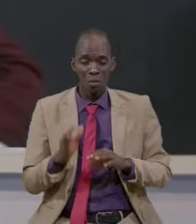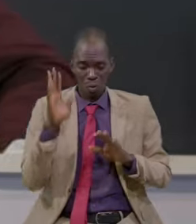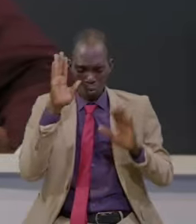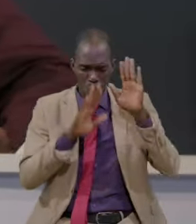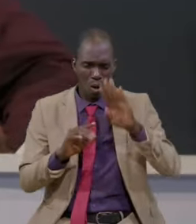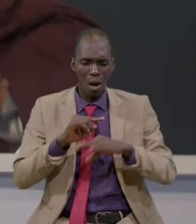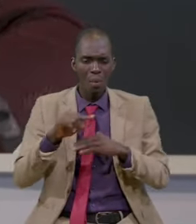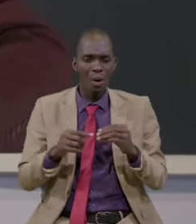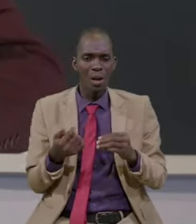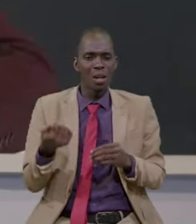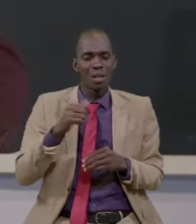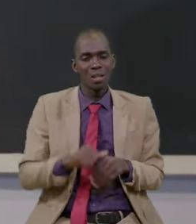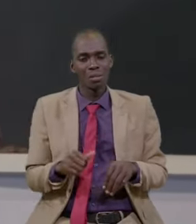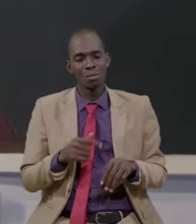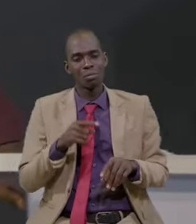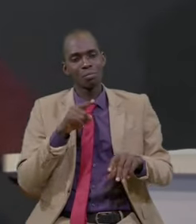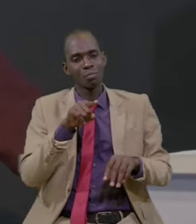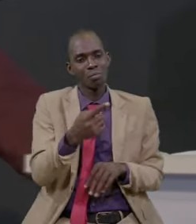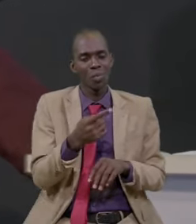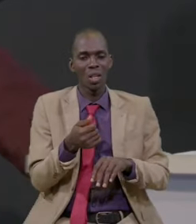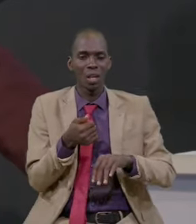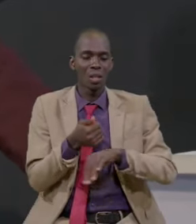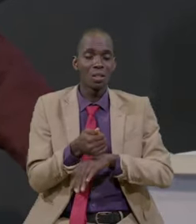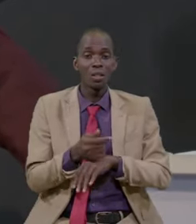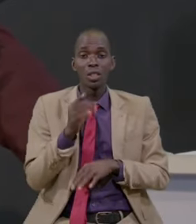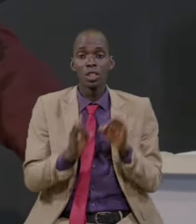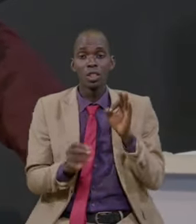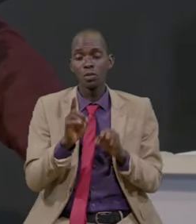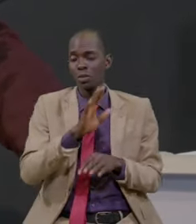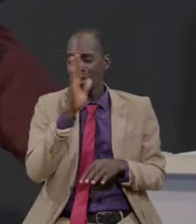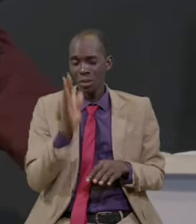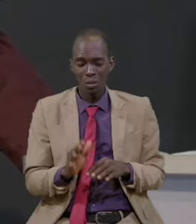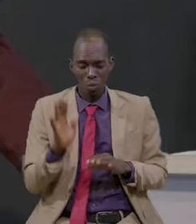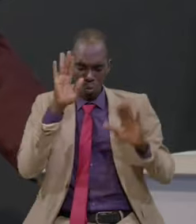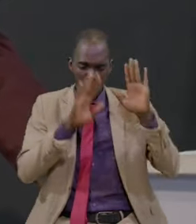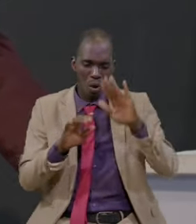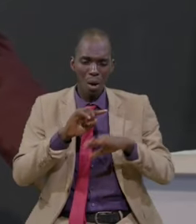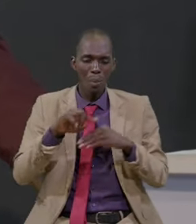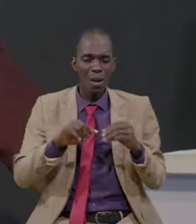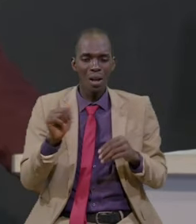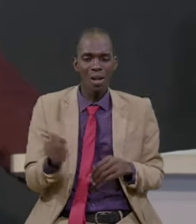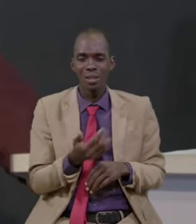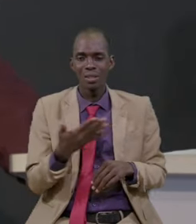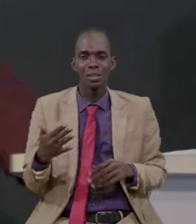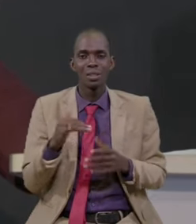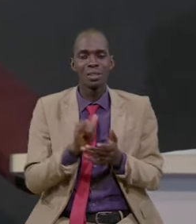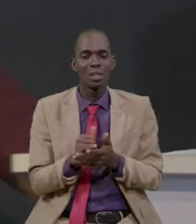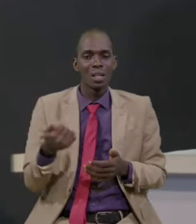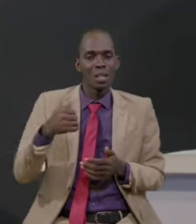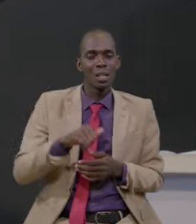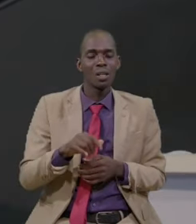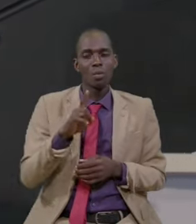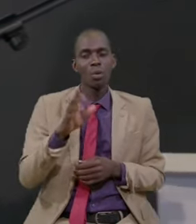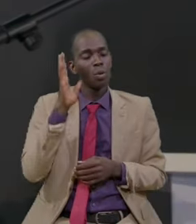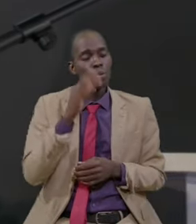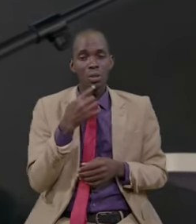des critiques, si tu ne te soucies pas de rien du tout, que quelqu'un dira